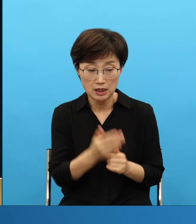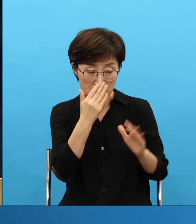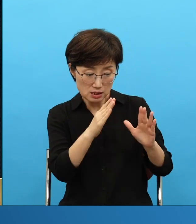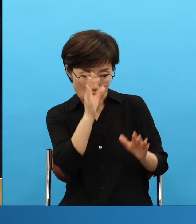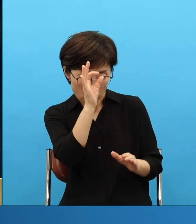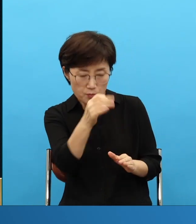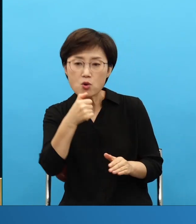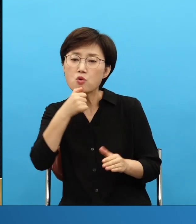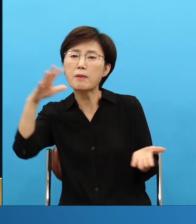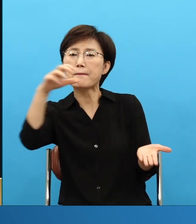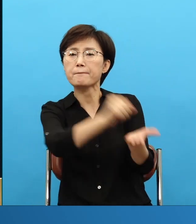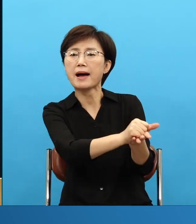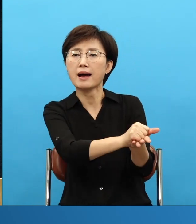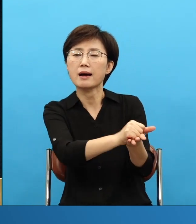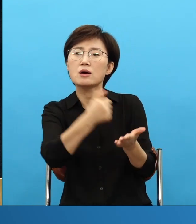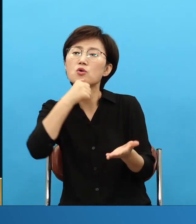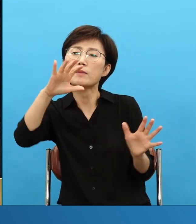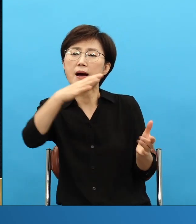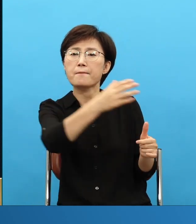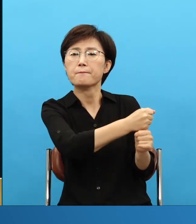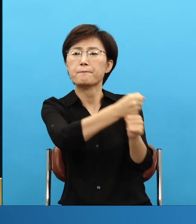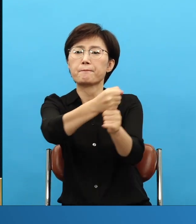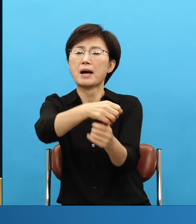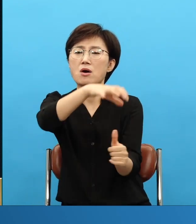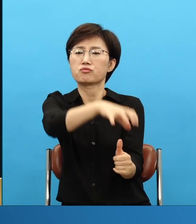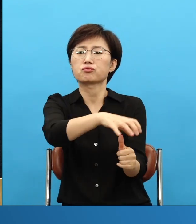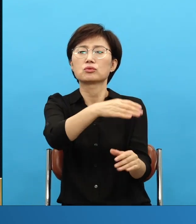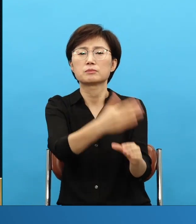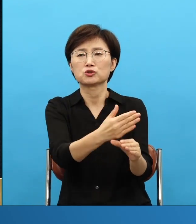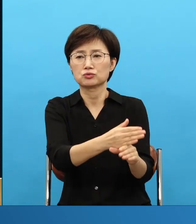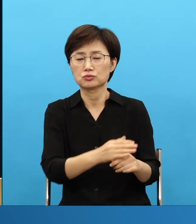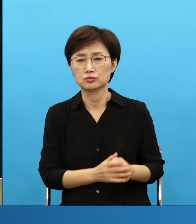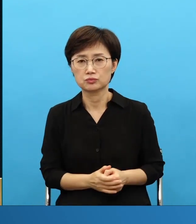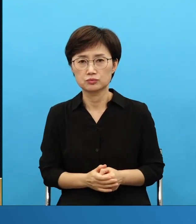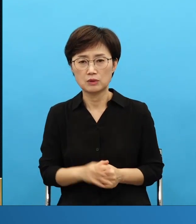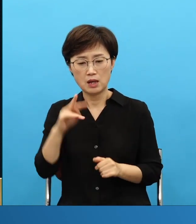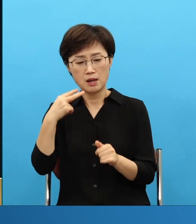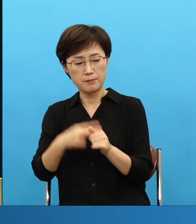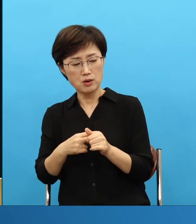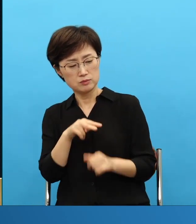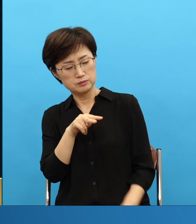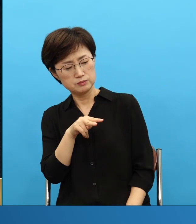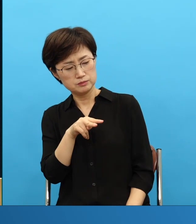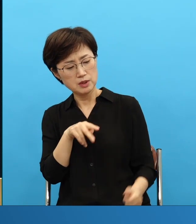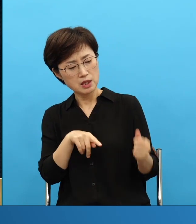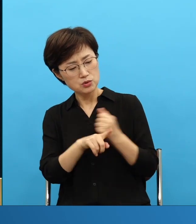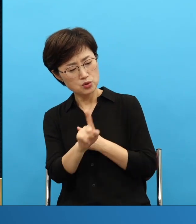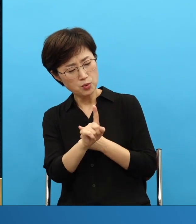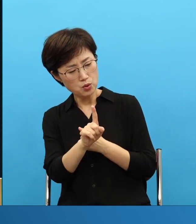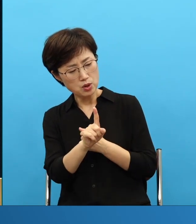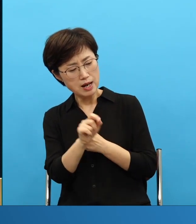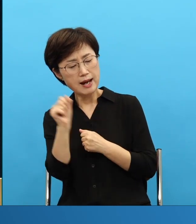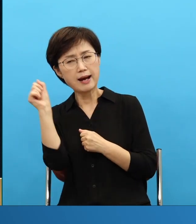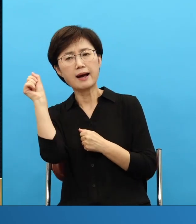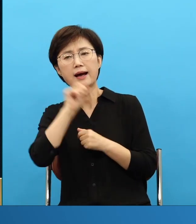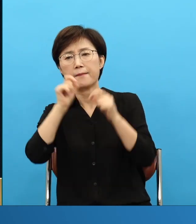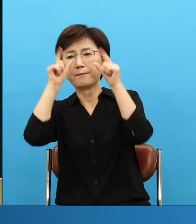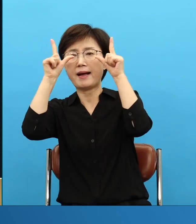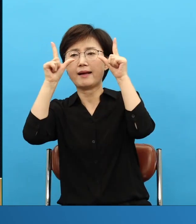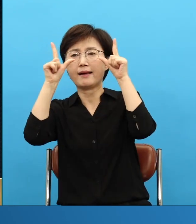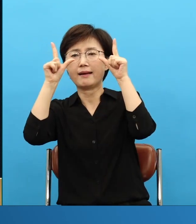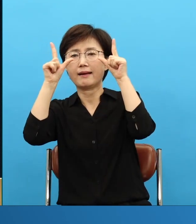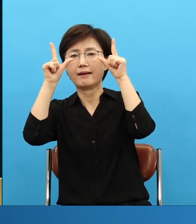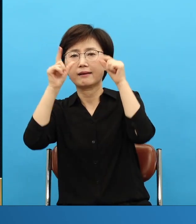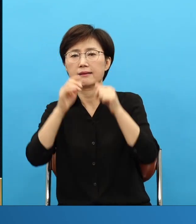They're colonized. 무시무시합니다. It's a 이 frightening 이유를 thing. 바울이 깨달은 거예요. But we see Paul realize the reason for that.